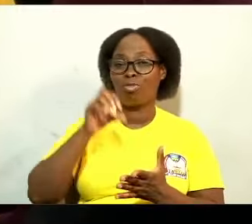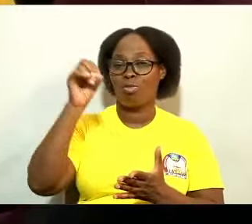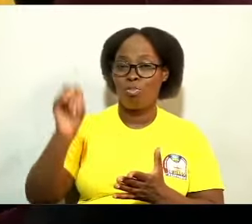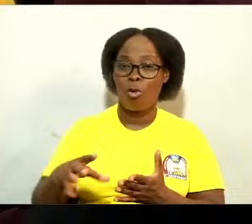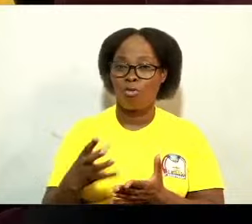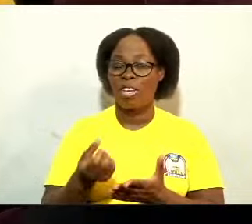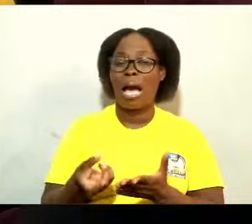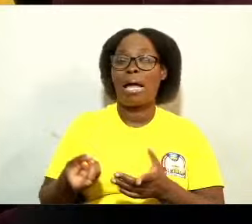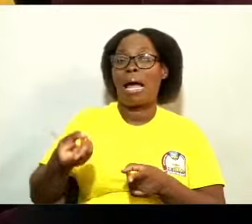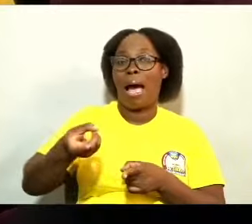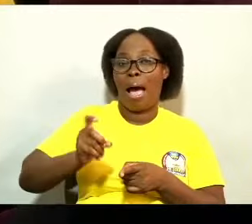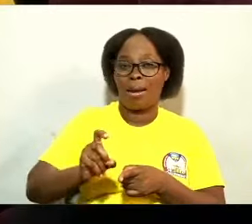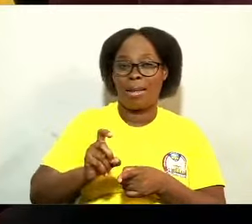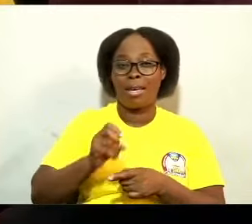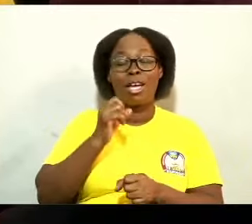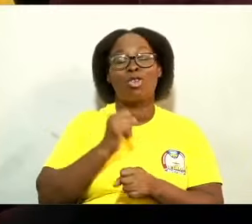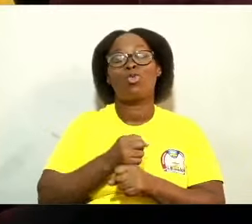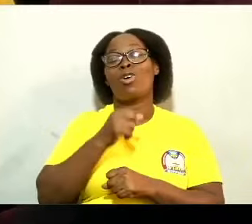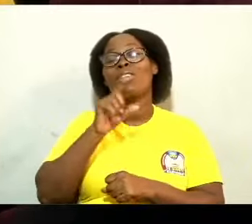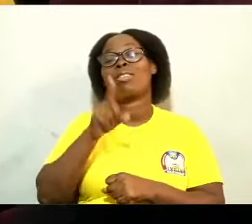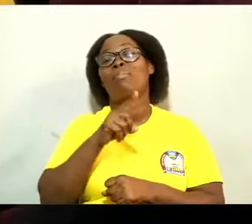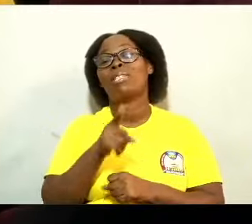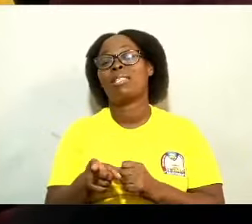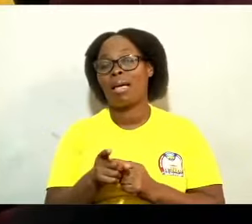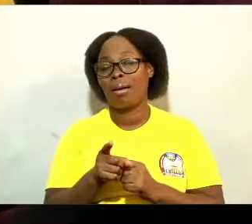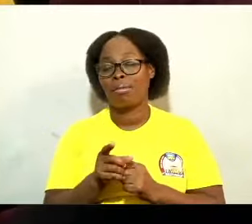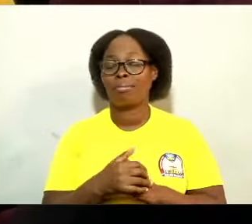kuongeza wakifanya lile kosa.